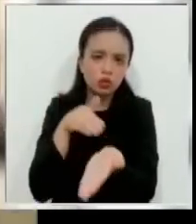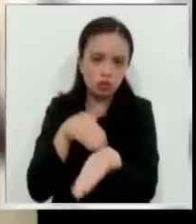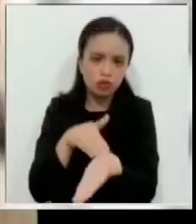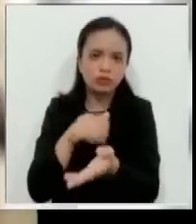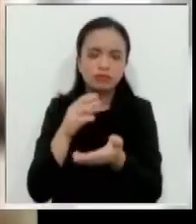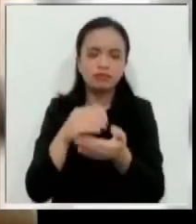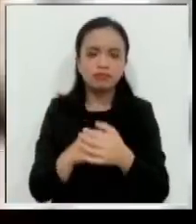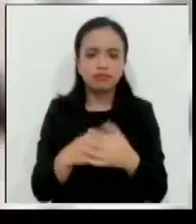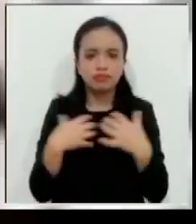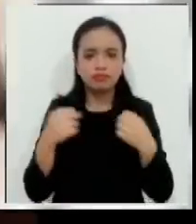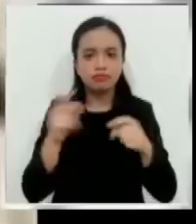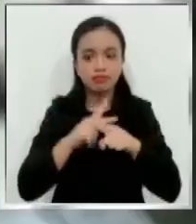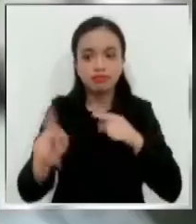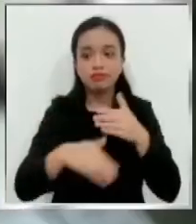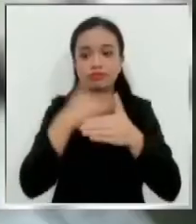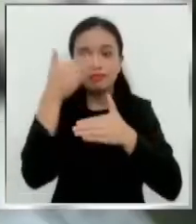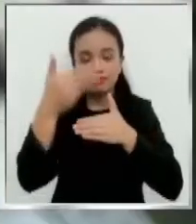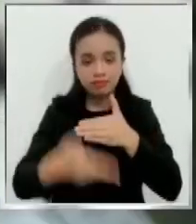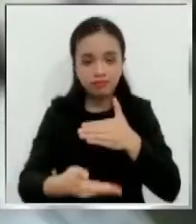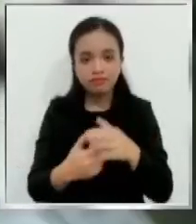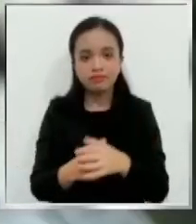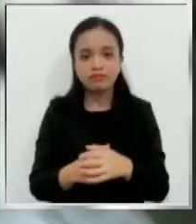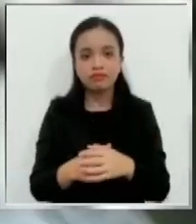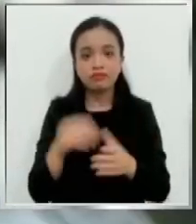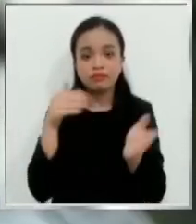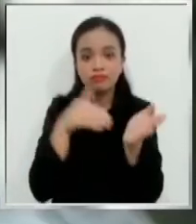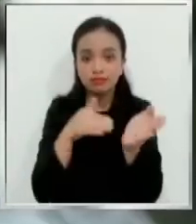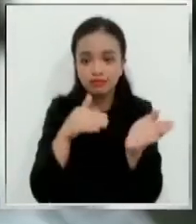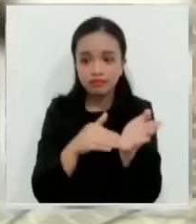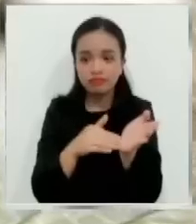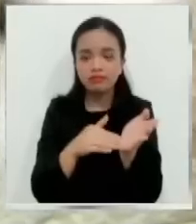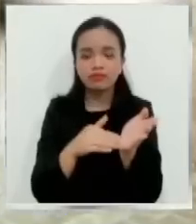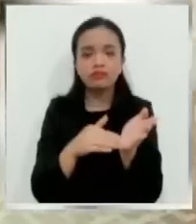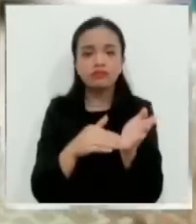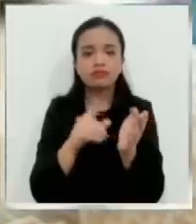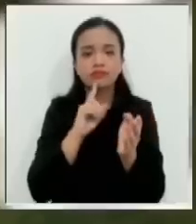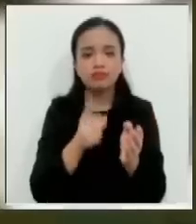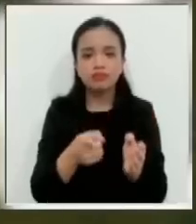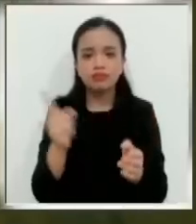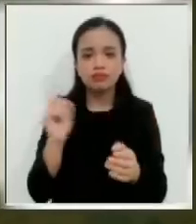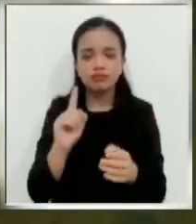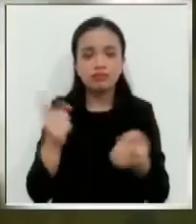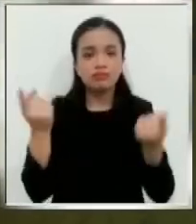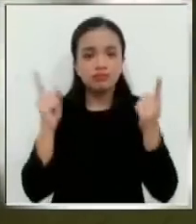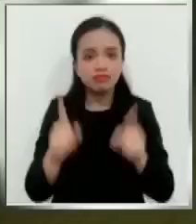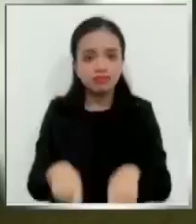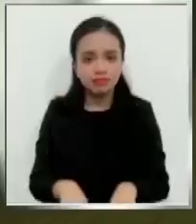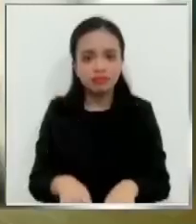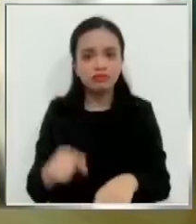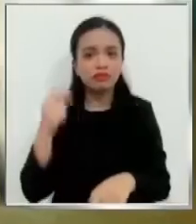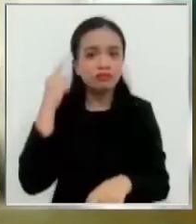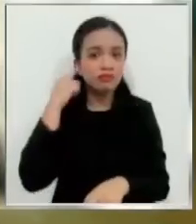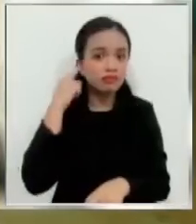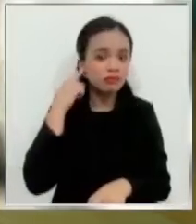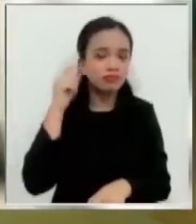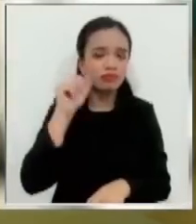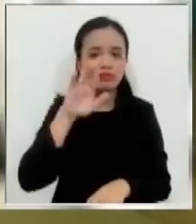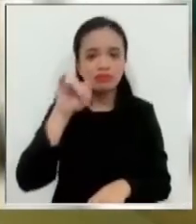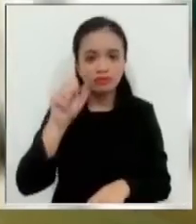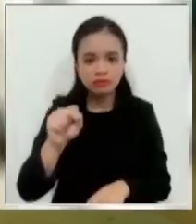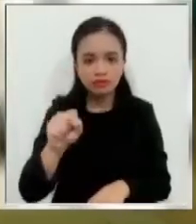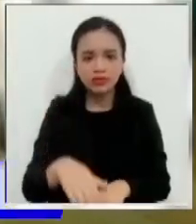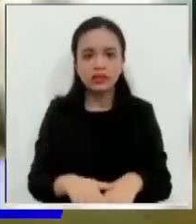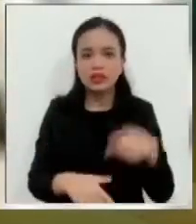na sumuri sa tenga ng panganay ni Aris. Okay naman yung eardrum, hindi naman na damage. Pero paano kaya natin maiwasang pamahaya ng mga alupihan sa ating